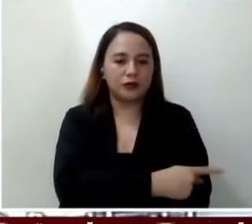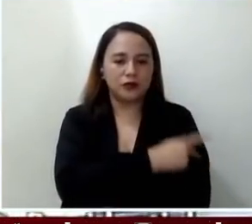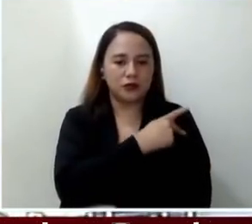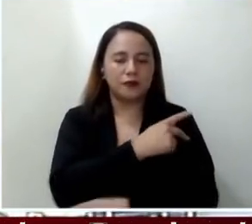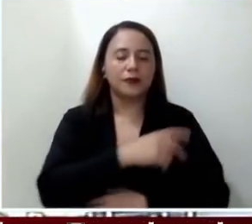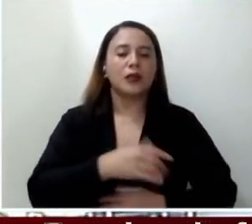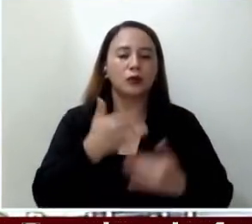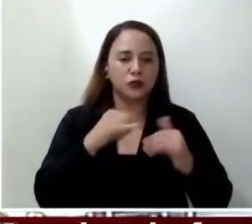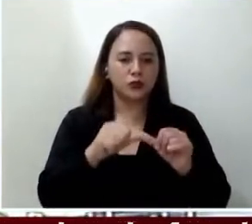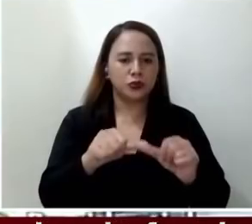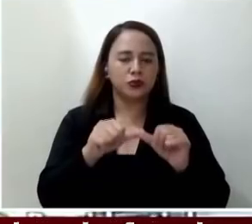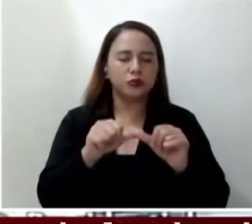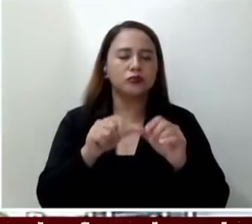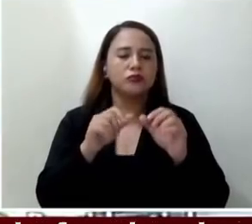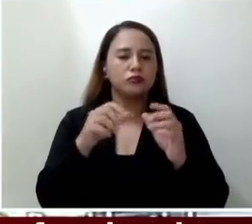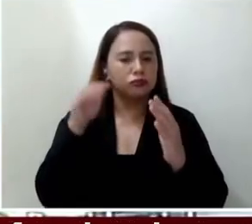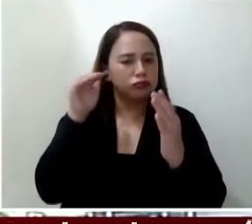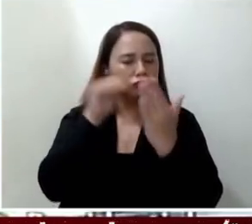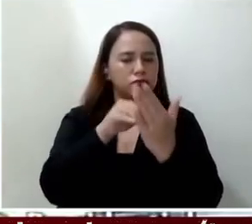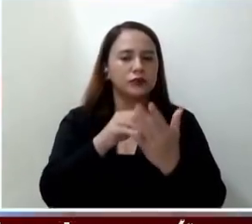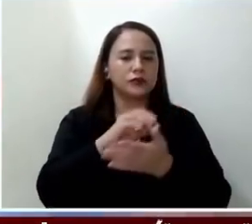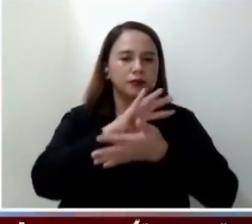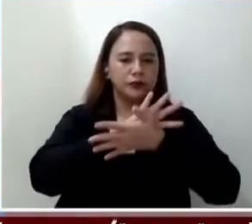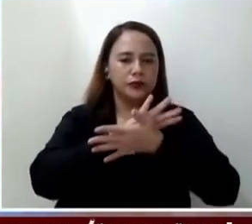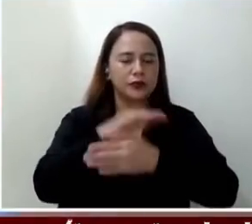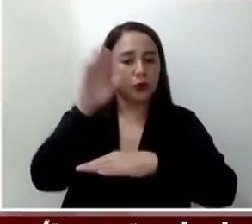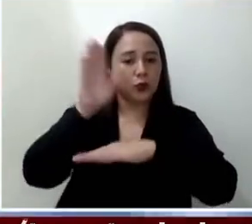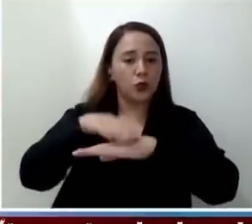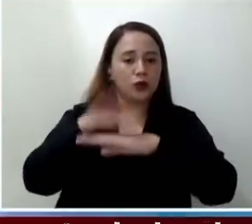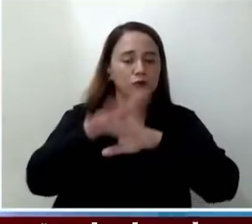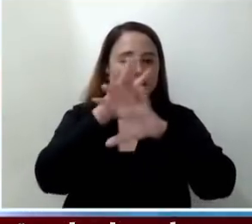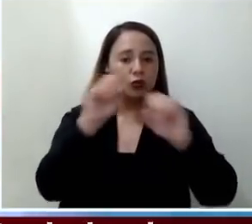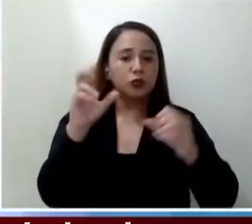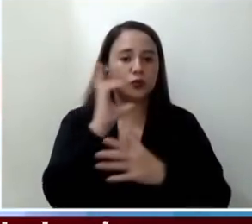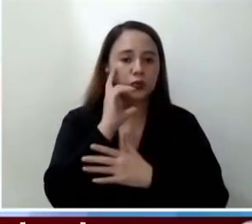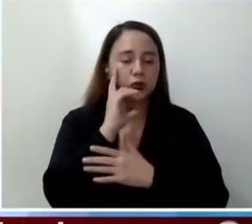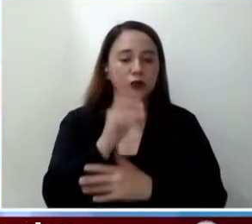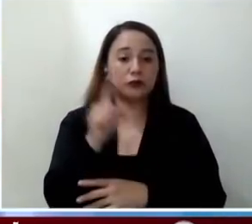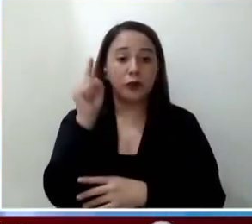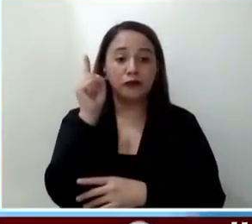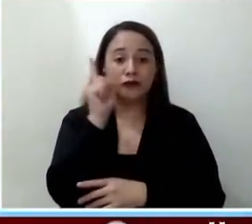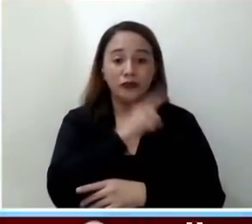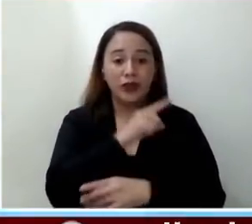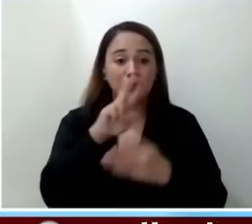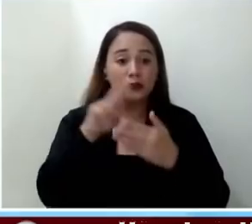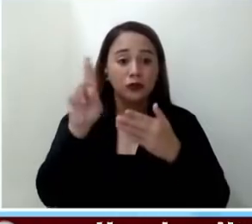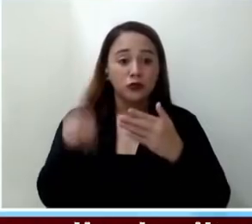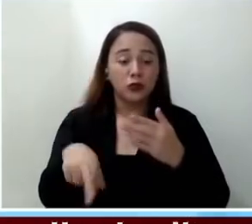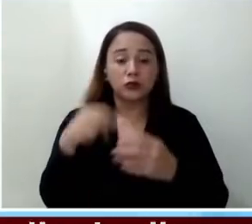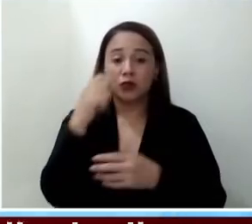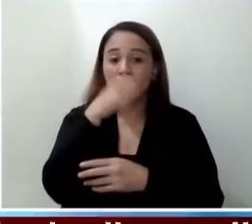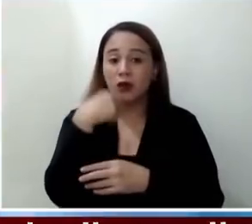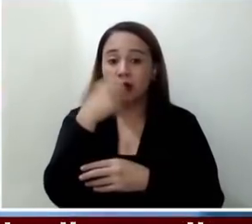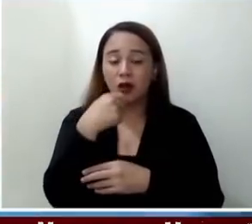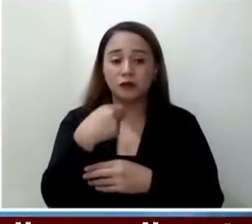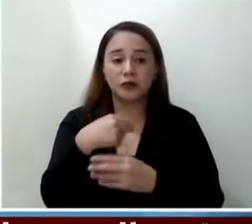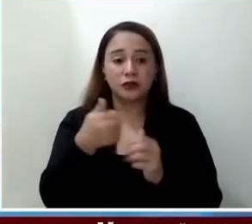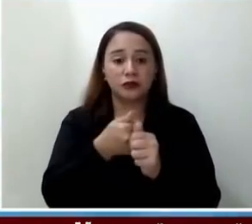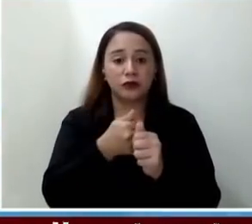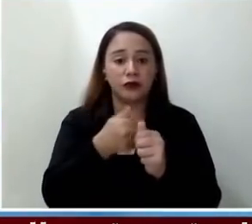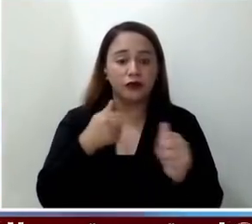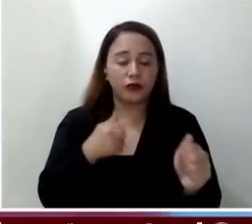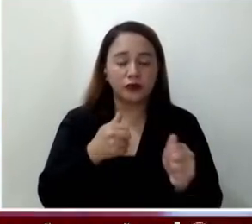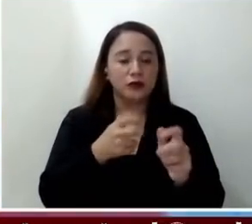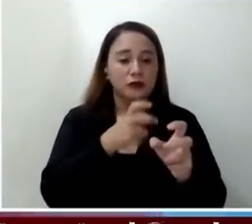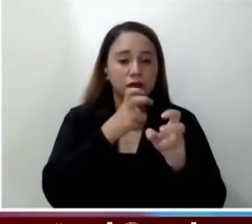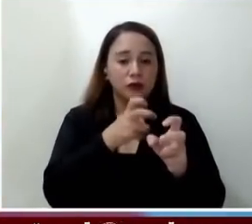laban sa pandemya, nagbabala si Pangulong Duterte sa mga namemeke na RT-PCR test result para lamang makaiwas sa mahigpit